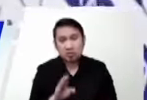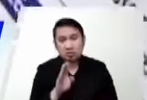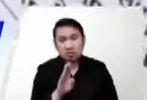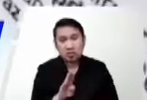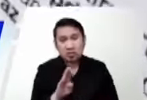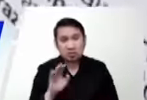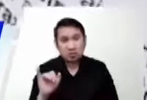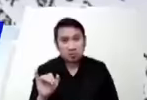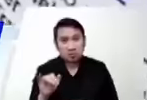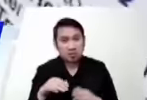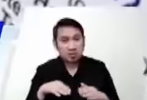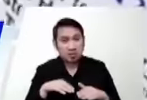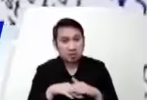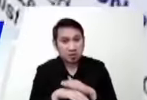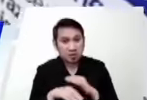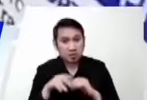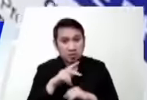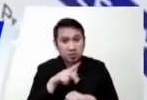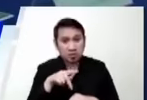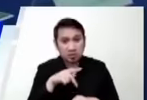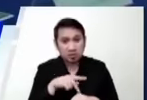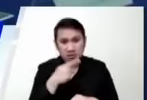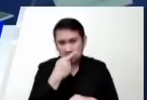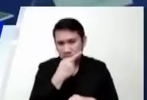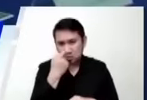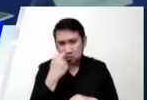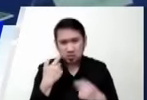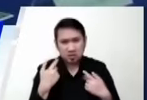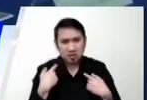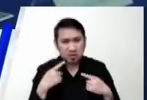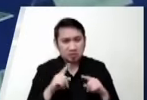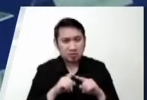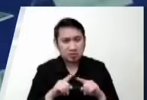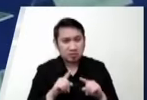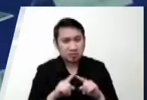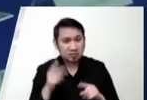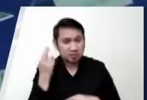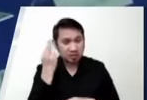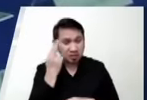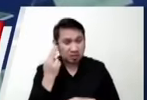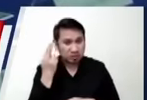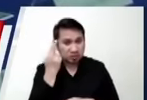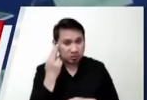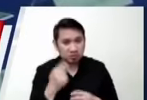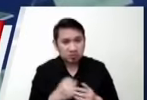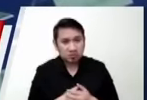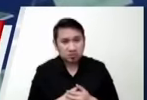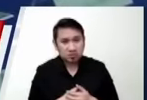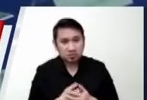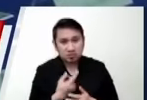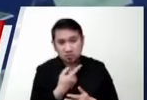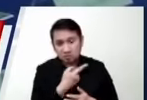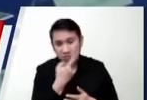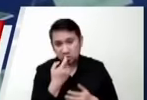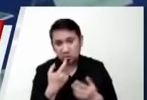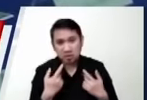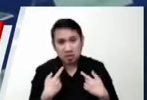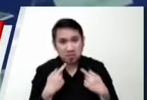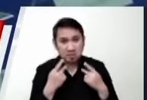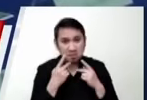sa ating bansa dahil sa iba't ibang kadahilanan. It could either be likely to become public charge o